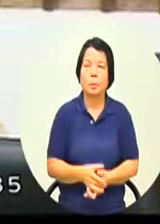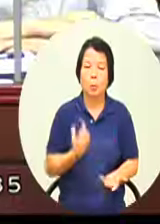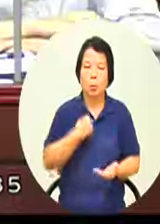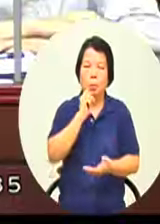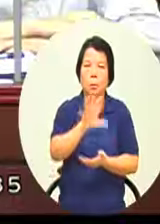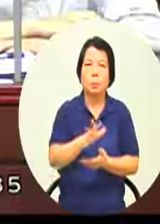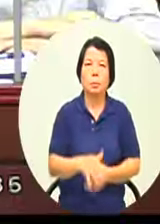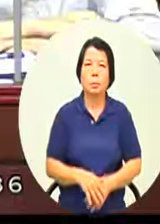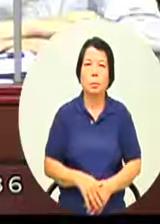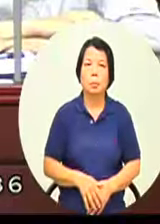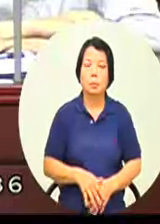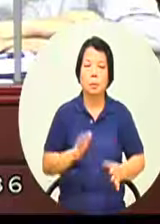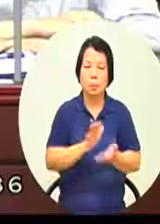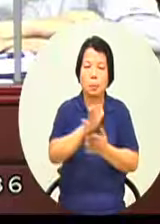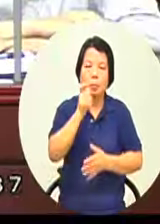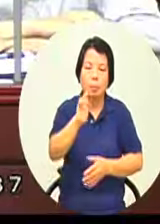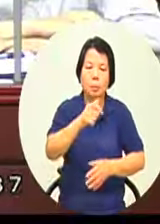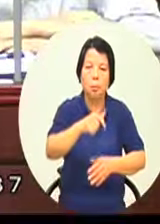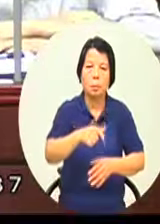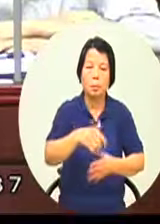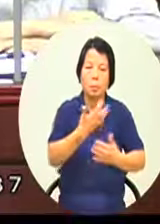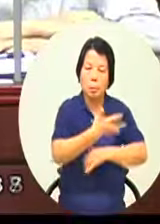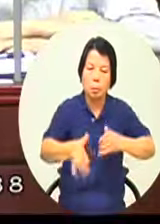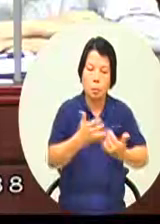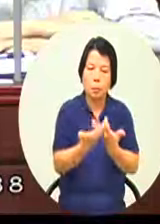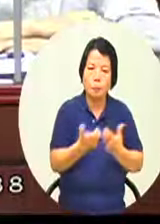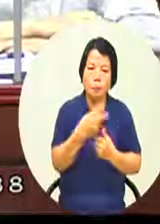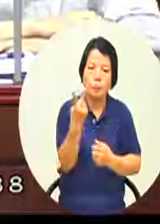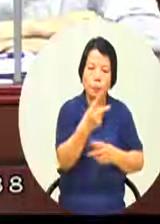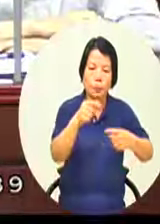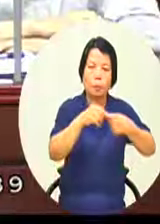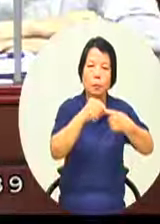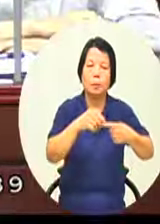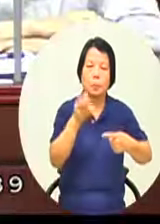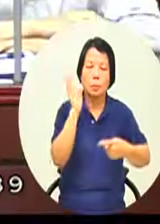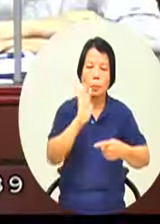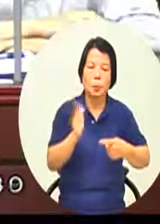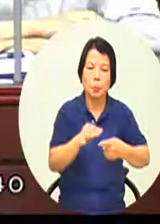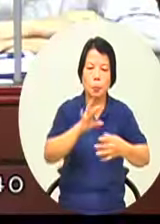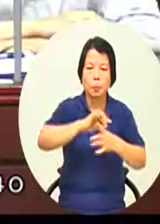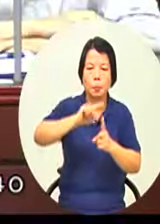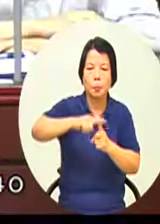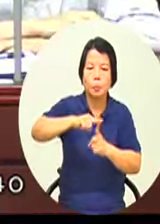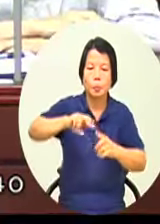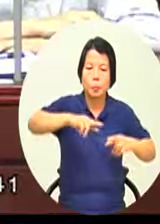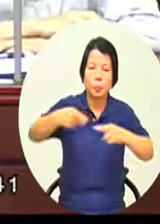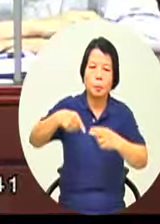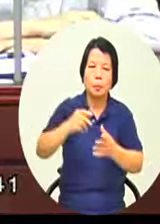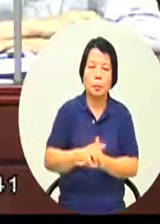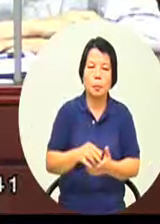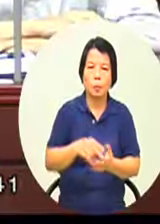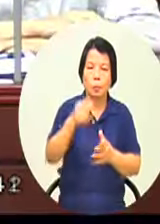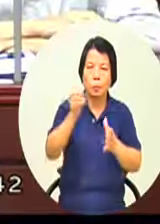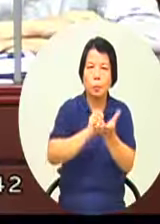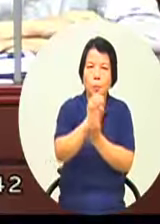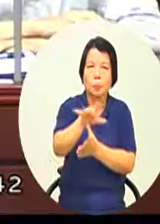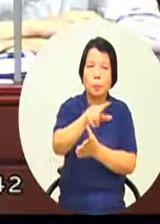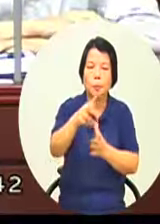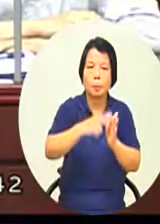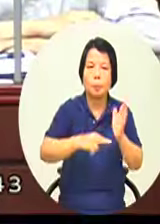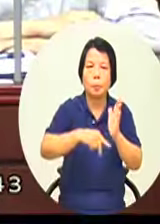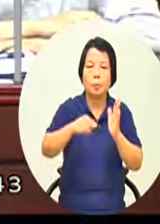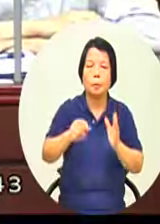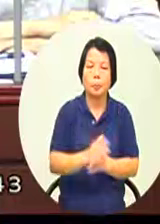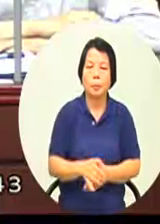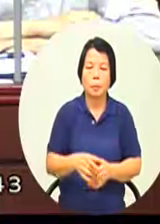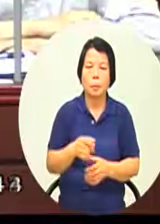哈，这其实后进溪分两部分，一个是水质改善，那这个我们简报里面所说明的这个青